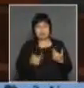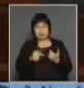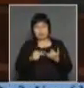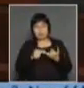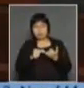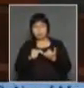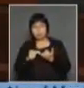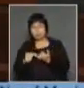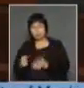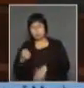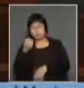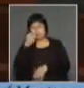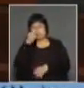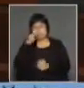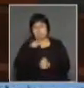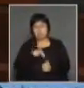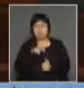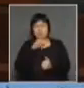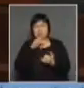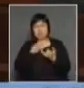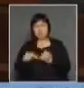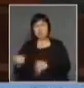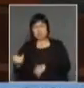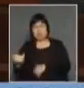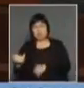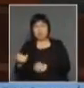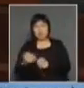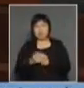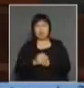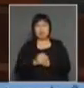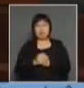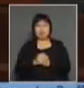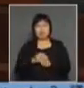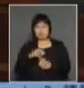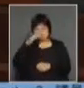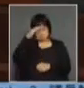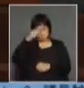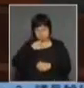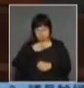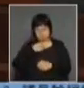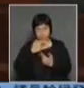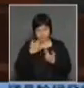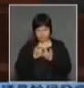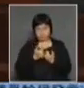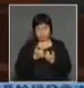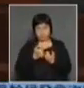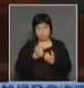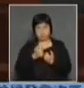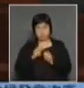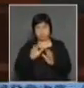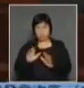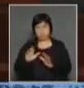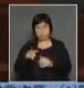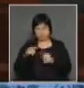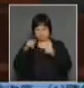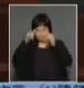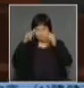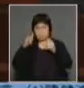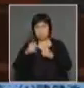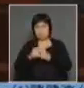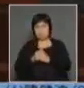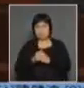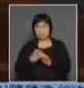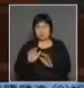治安都會拖垮。所以實在咧，警方係要採取適當嘅阻嚇嘅武力咧，有阻嚇性嘅武力